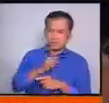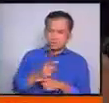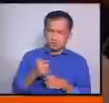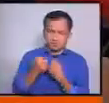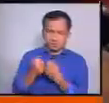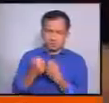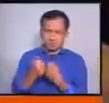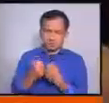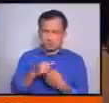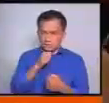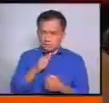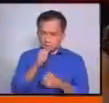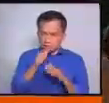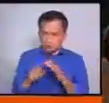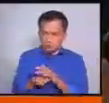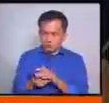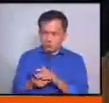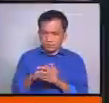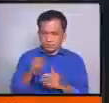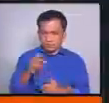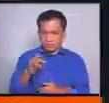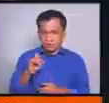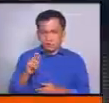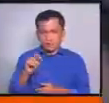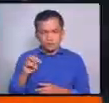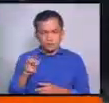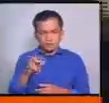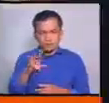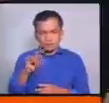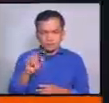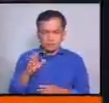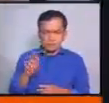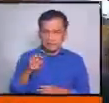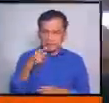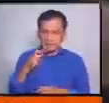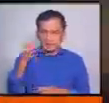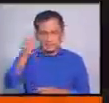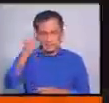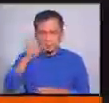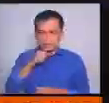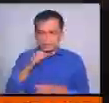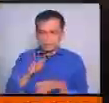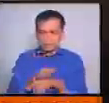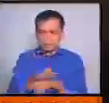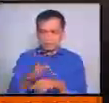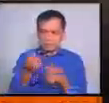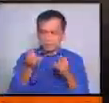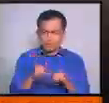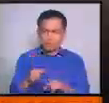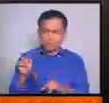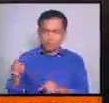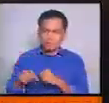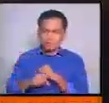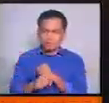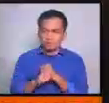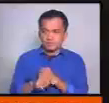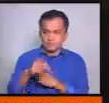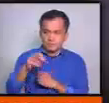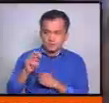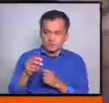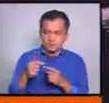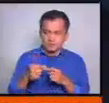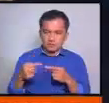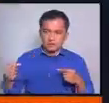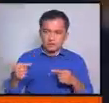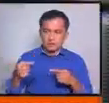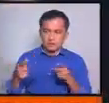yung may tinatago ko rito at may instalitod ako sa closet. Tiniyak naman ni Albayalde na hindi maapektuhan ang isyong ito ang kampanya ng PNP kontra